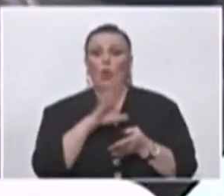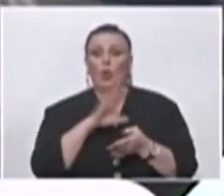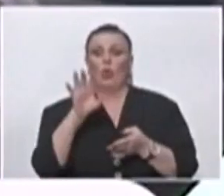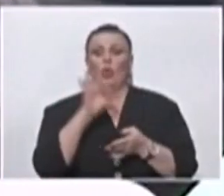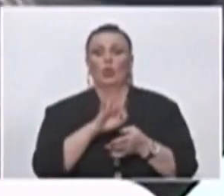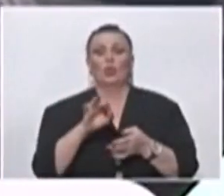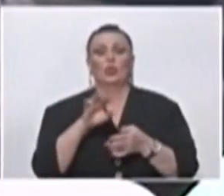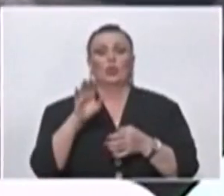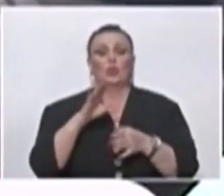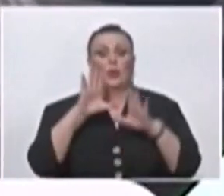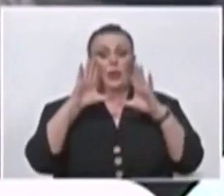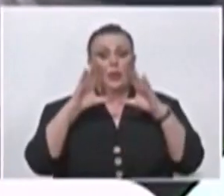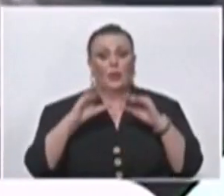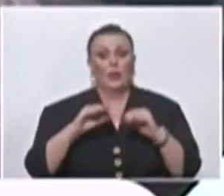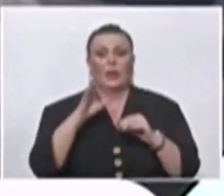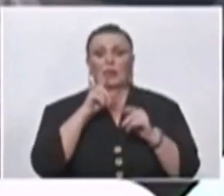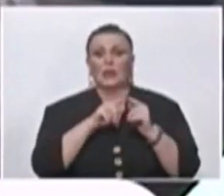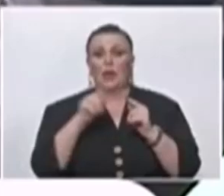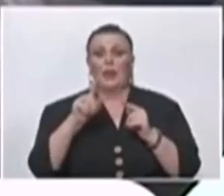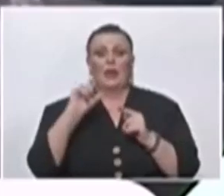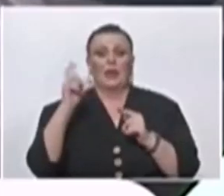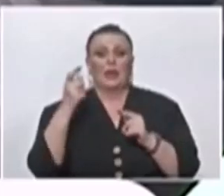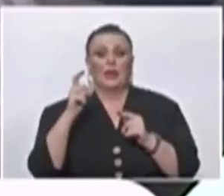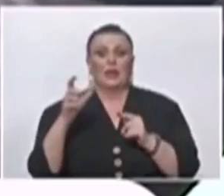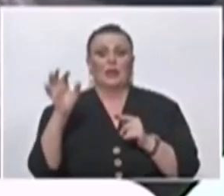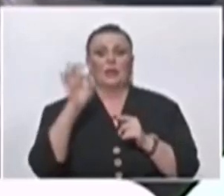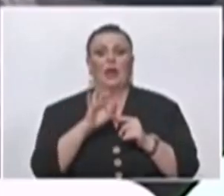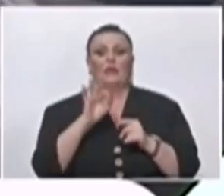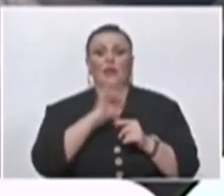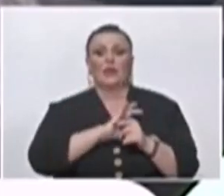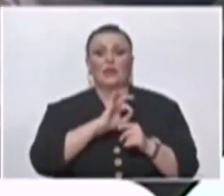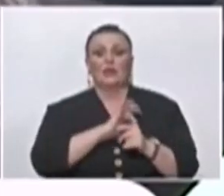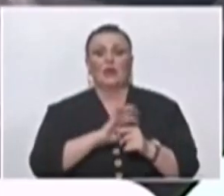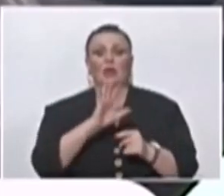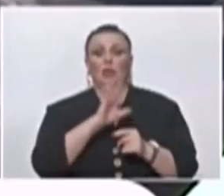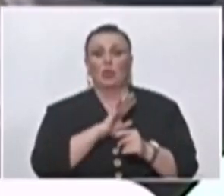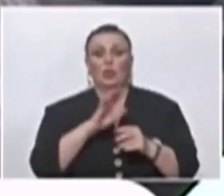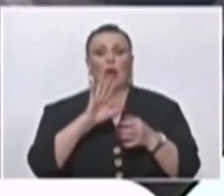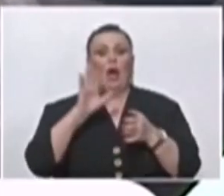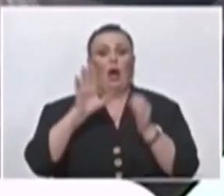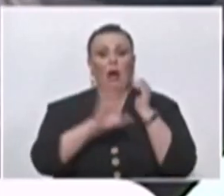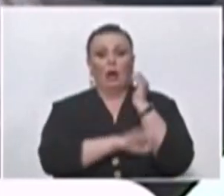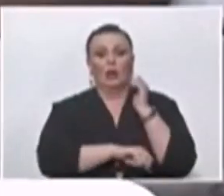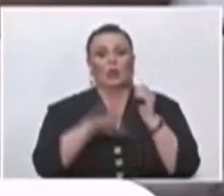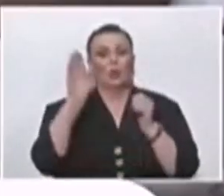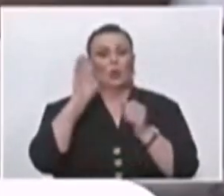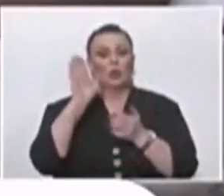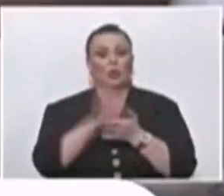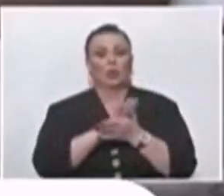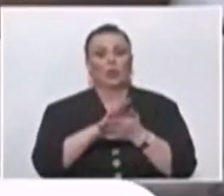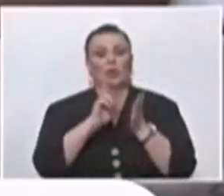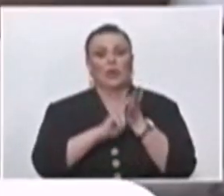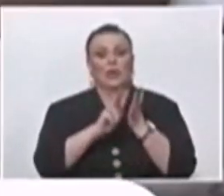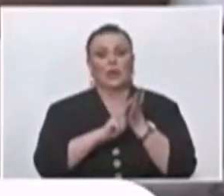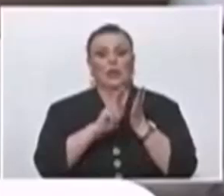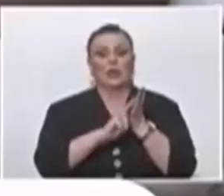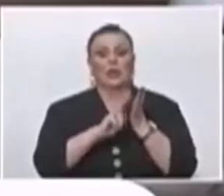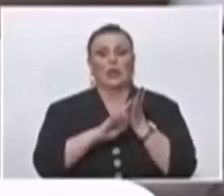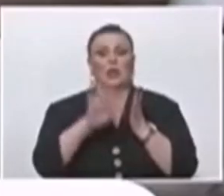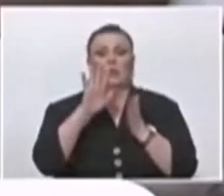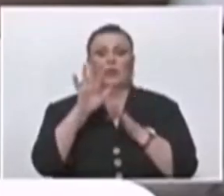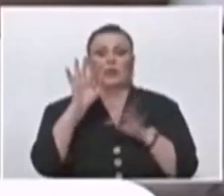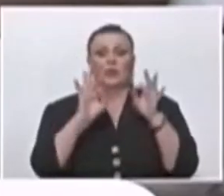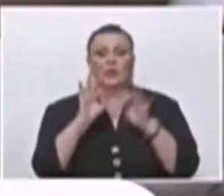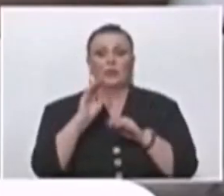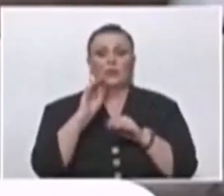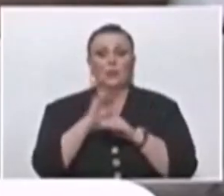durulducularda çöktürülmə prosesləri zamanı kimyəvi reagentlərdən istifadə olunur. Nəticədə durulma effektliyi 80-85%-ə qədər artırılır.